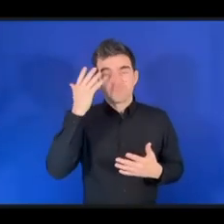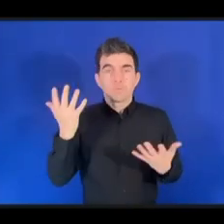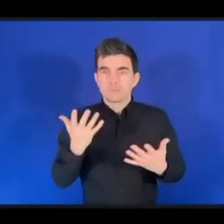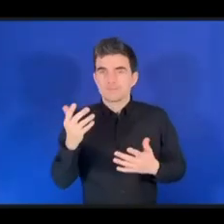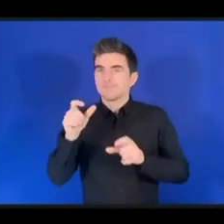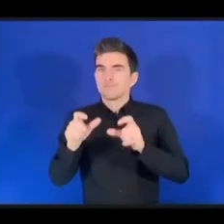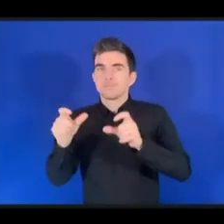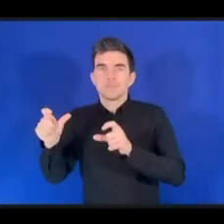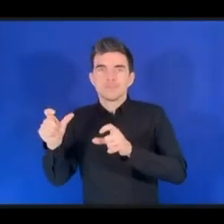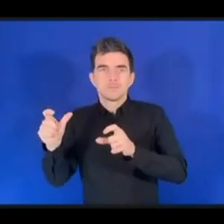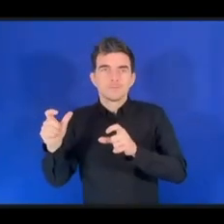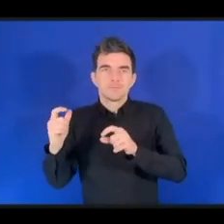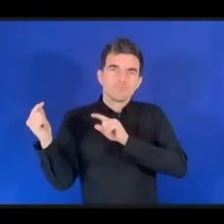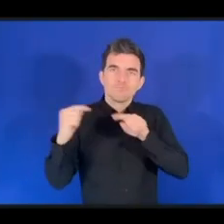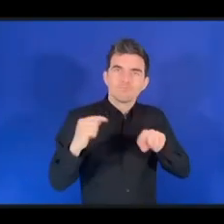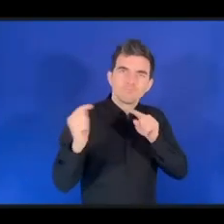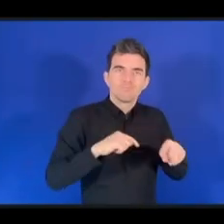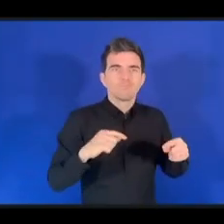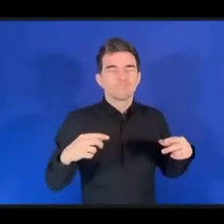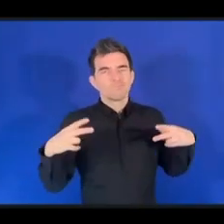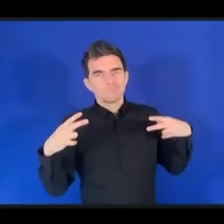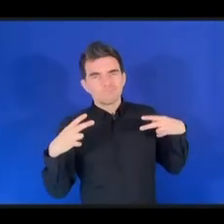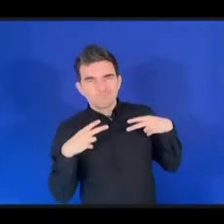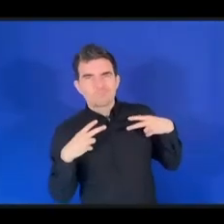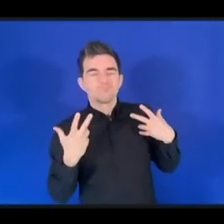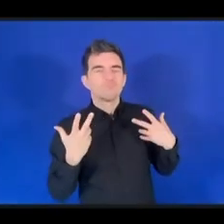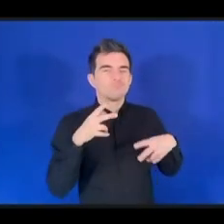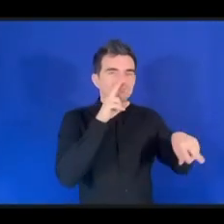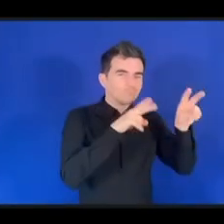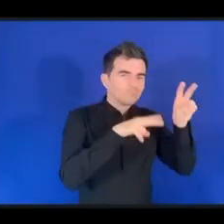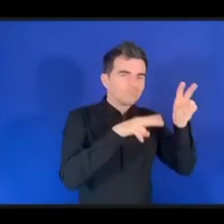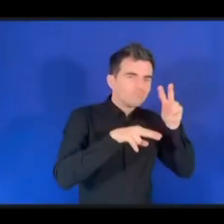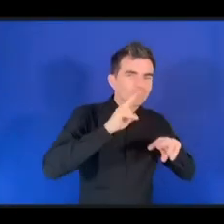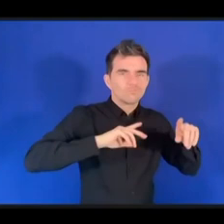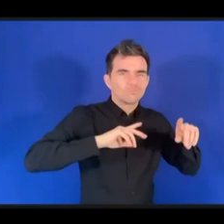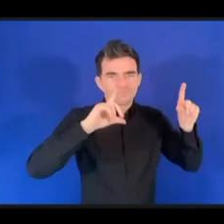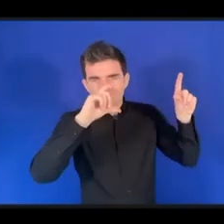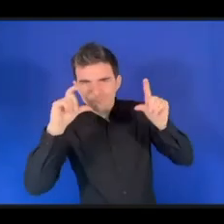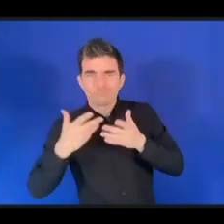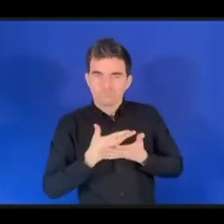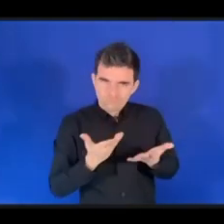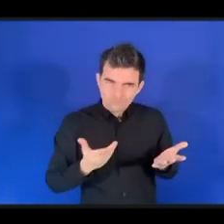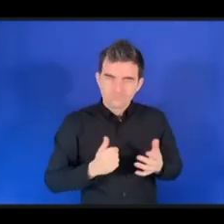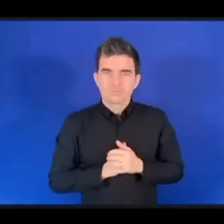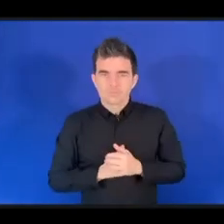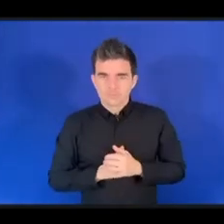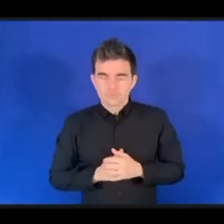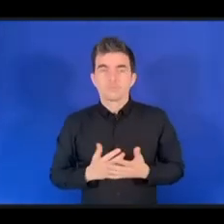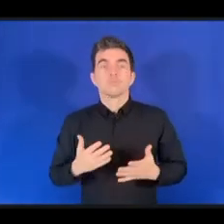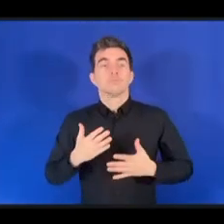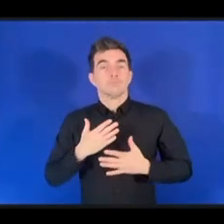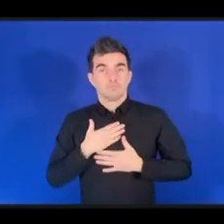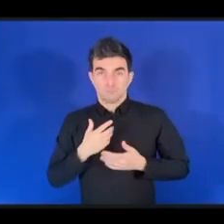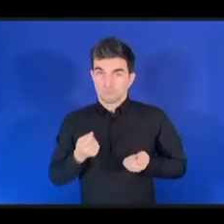tourisme toutefois le charme de Kyoto je pense réside dans sa